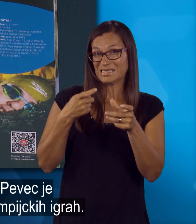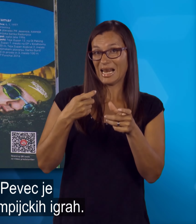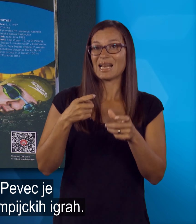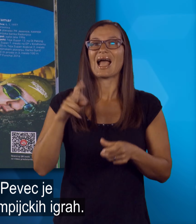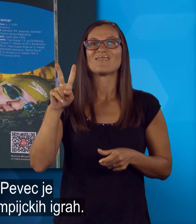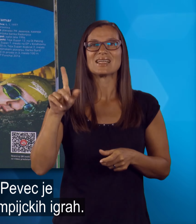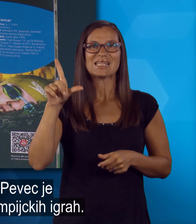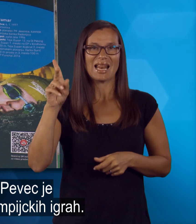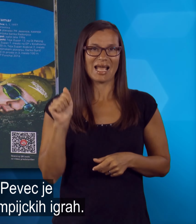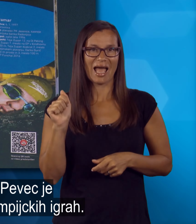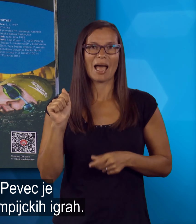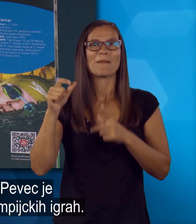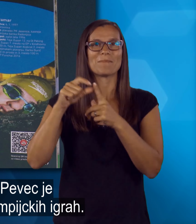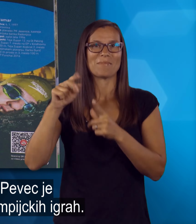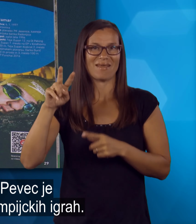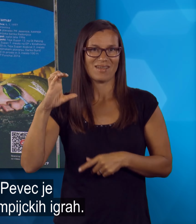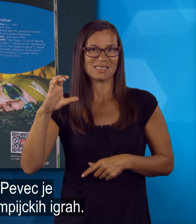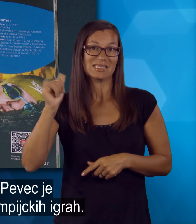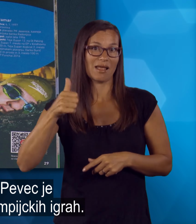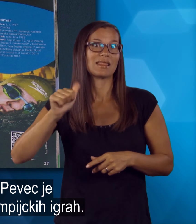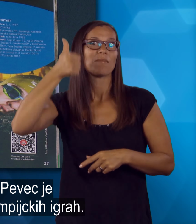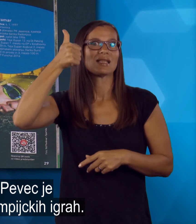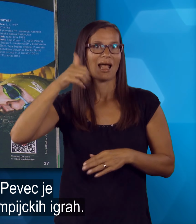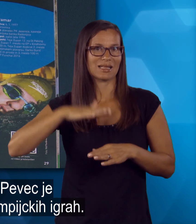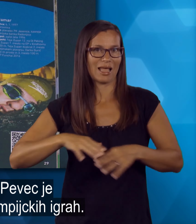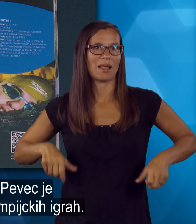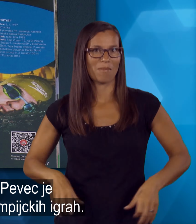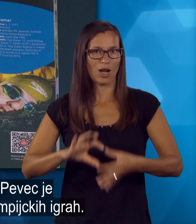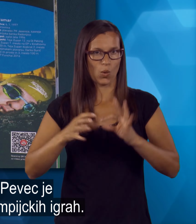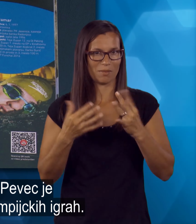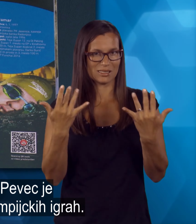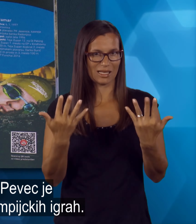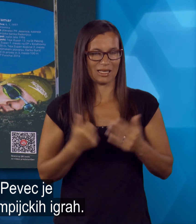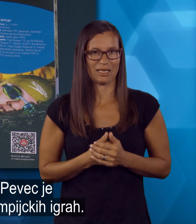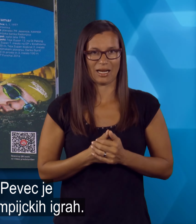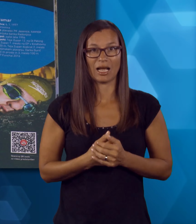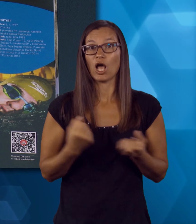Strelka Veselka Pevec je debitantka na paraolimpijskih igrah.